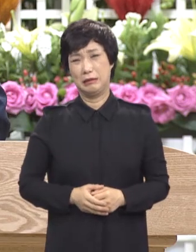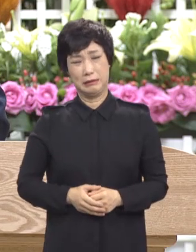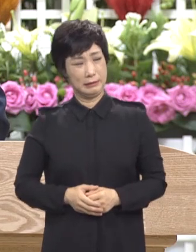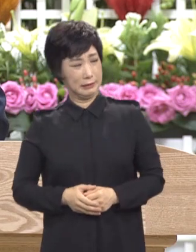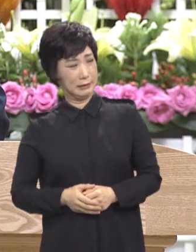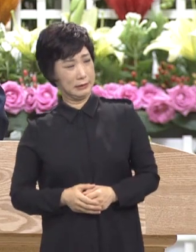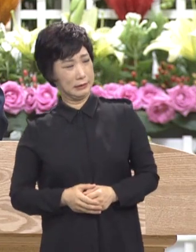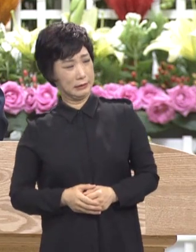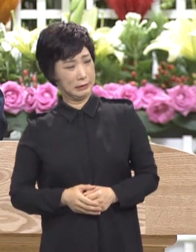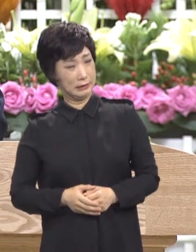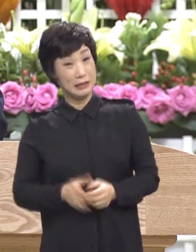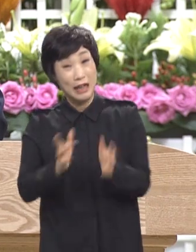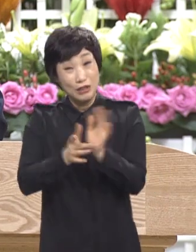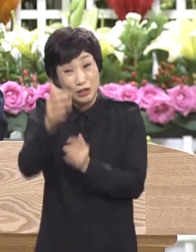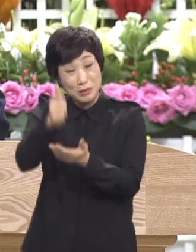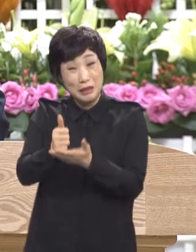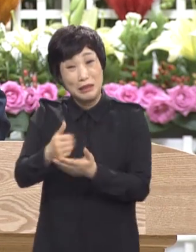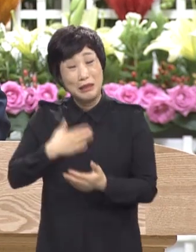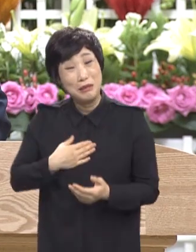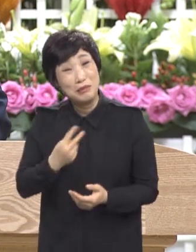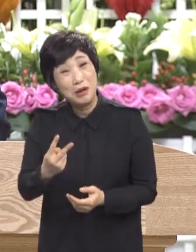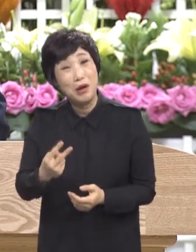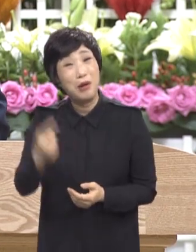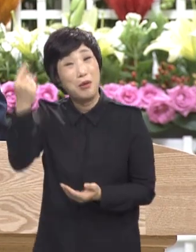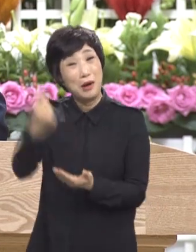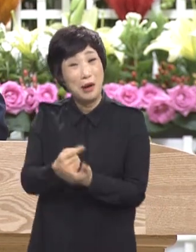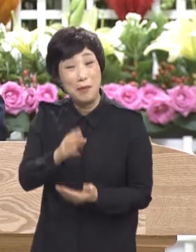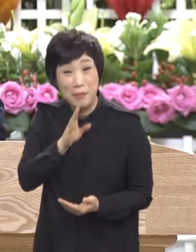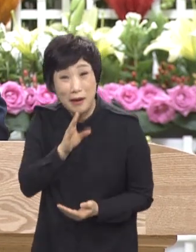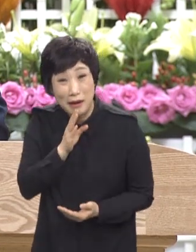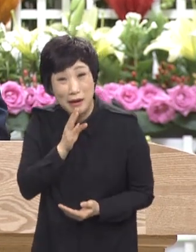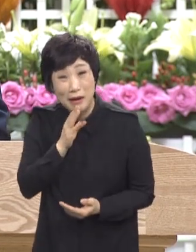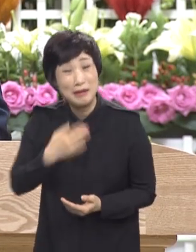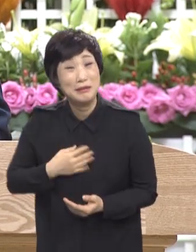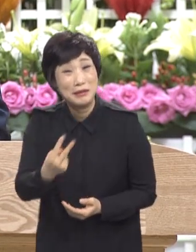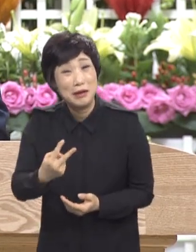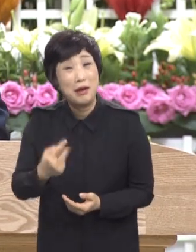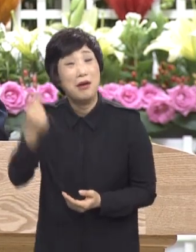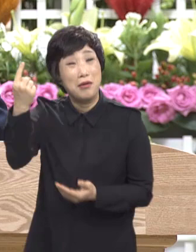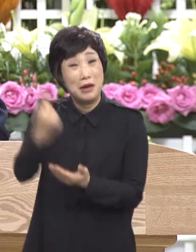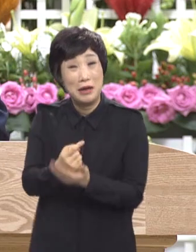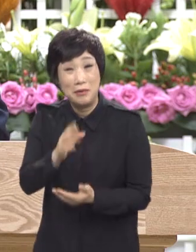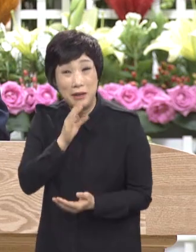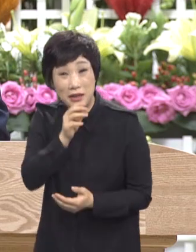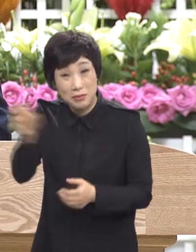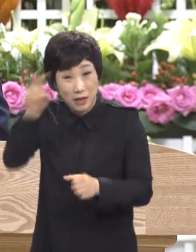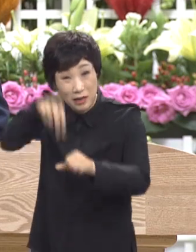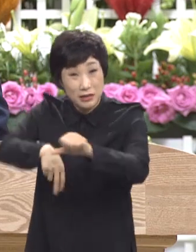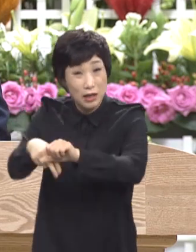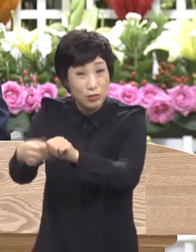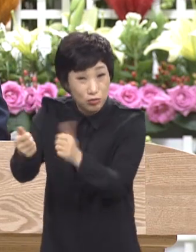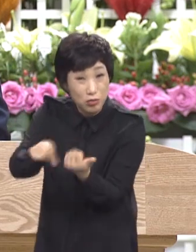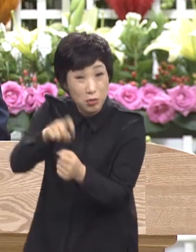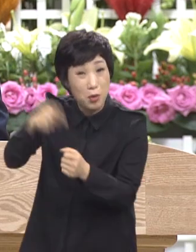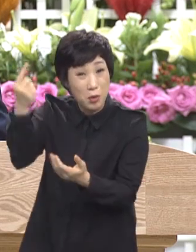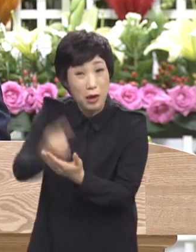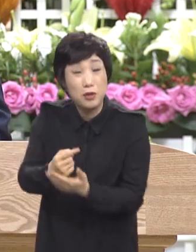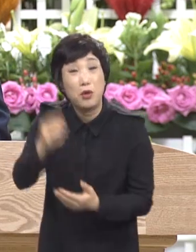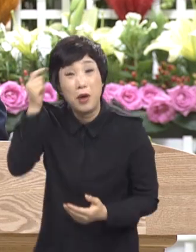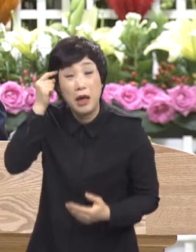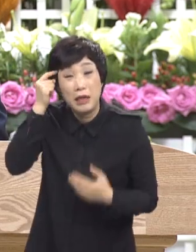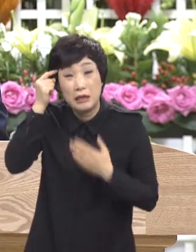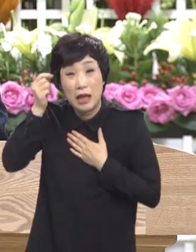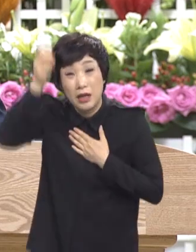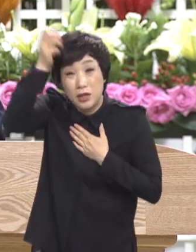주님이 고의적으로 당하시러 오셨어. 고의적으로 당하시러 오셨다니까. 우리